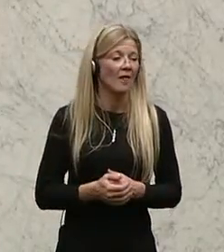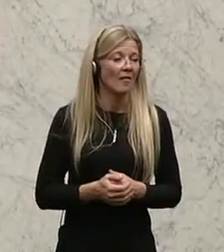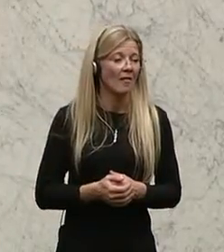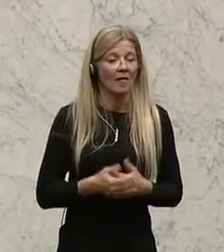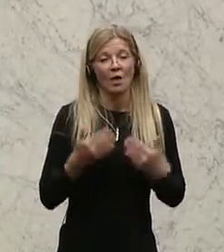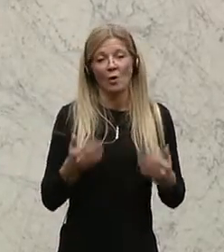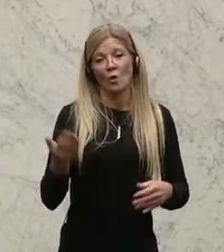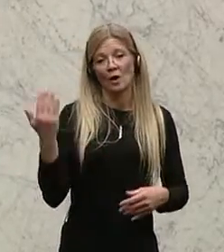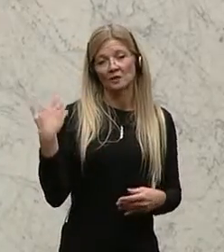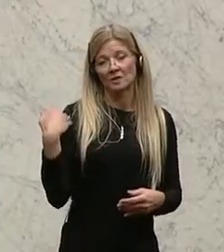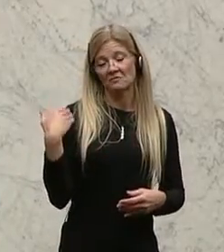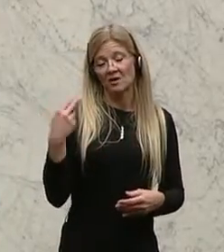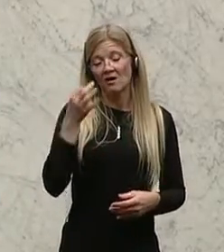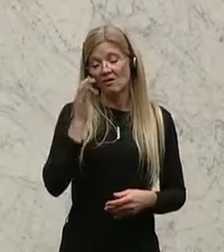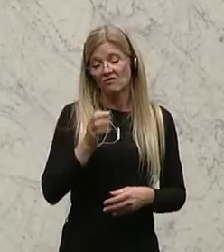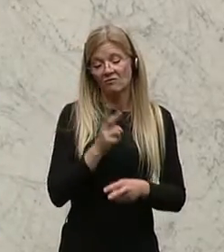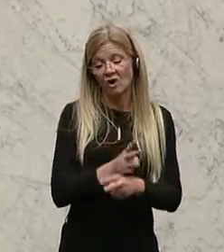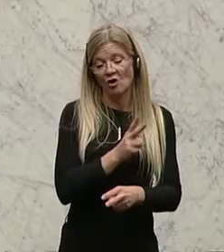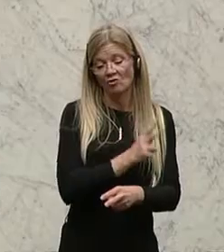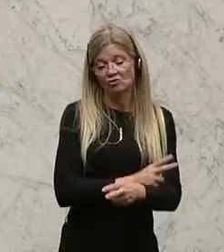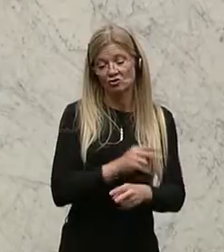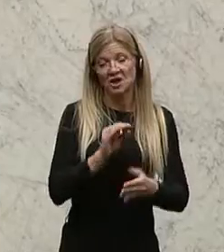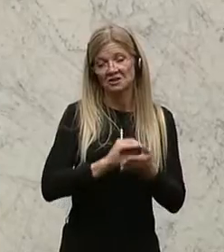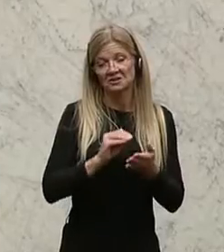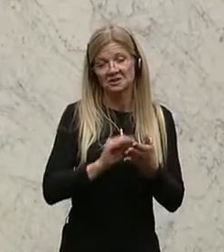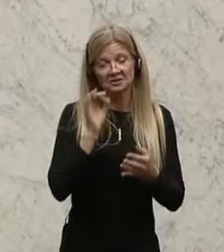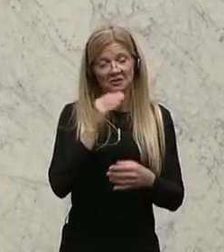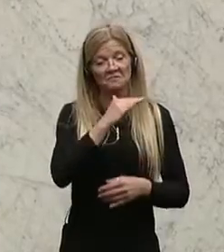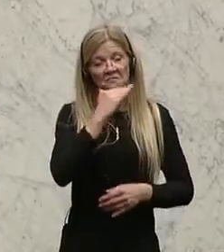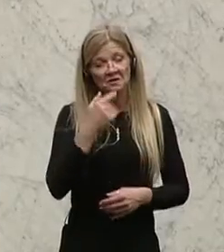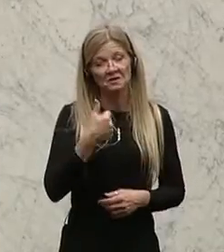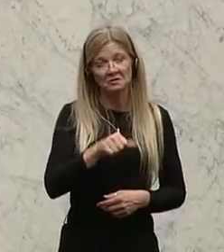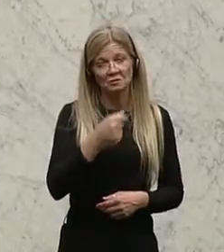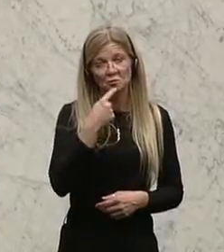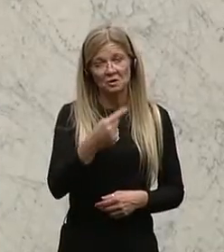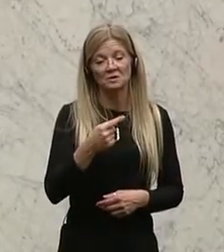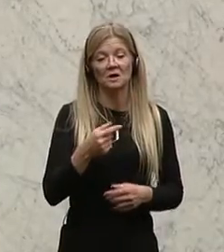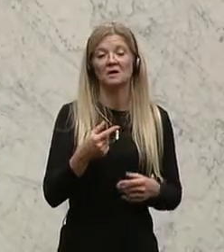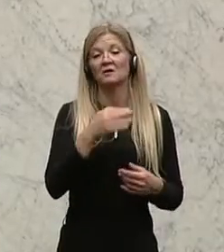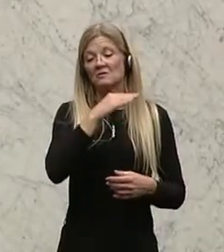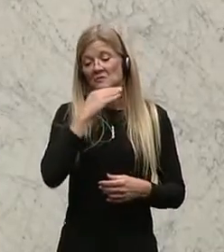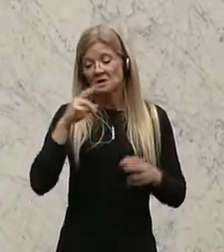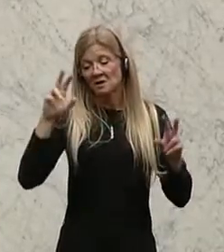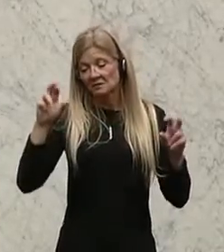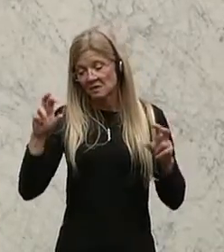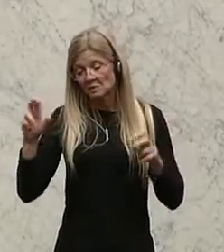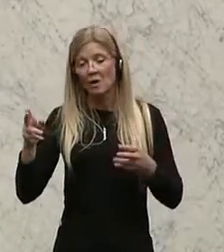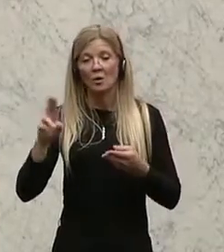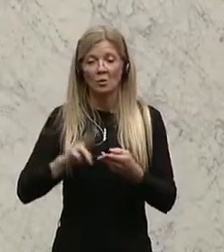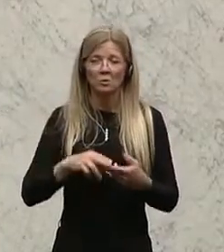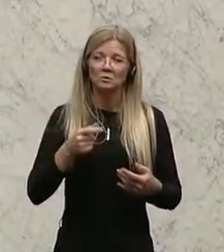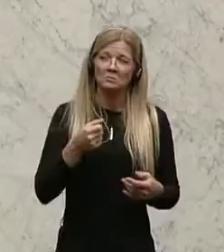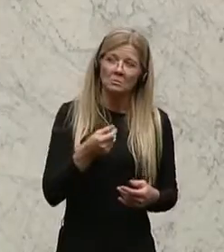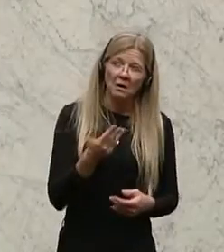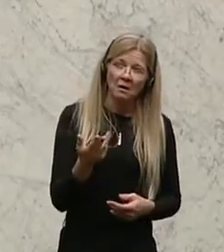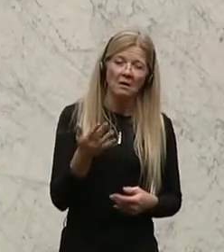Staatssekretärin, von Ihnen, sehr vieles zu sehr vielen Themen gehört habe und zu ein paar Millionchen wegen